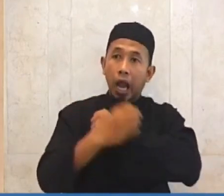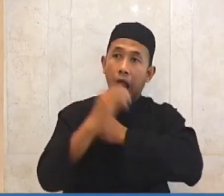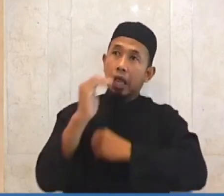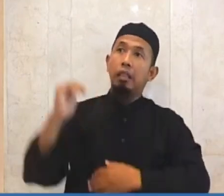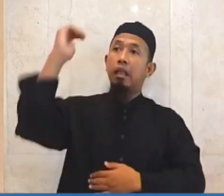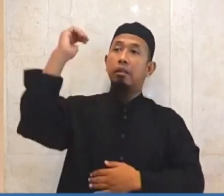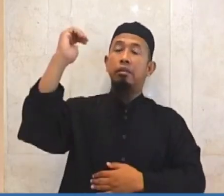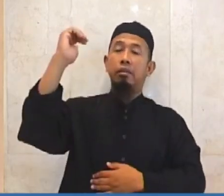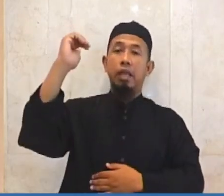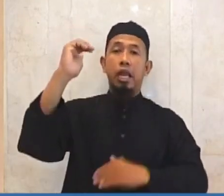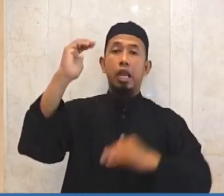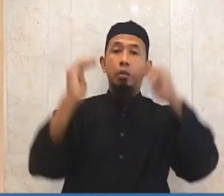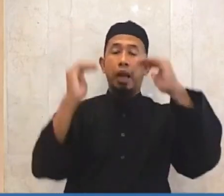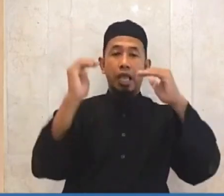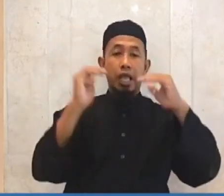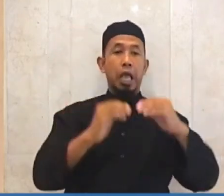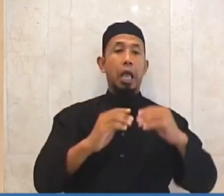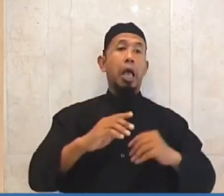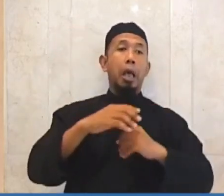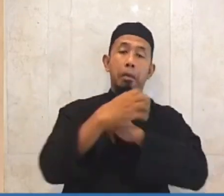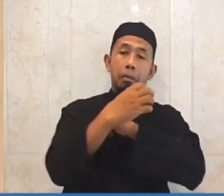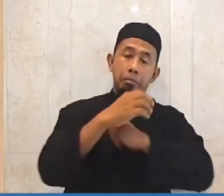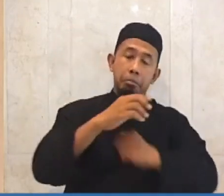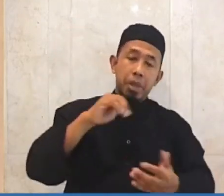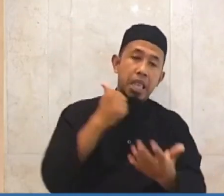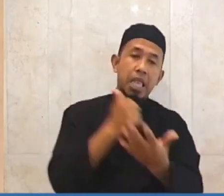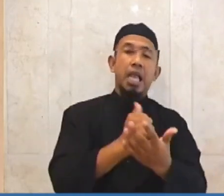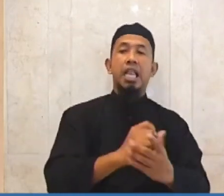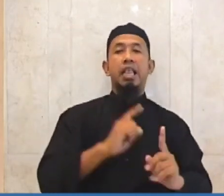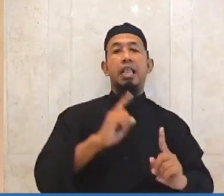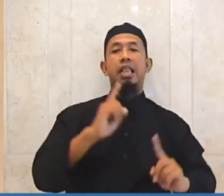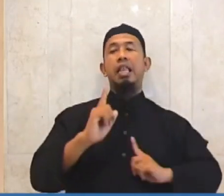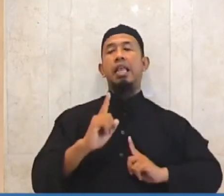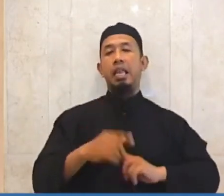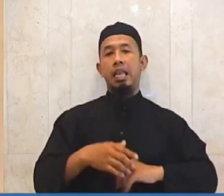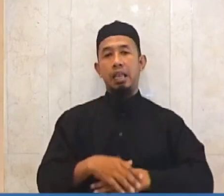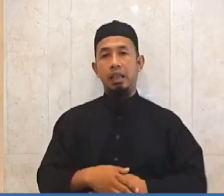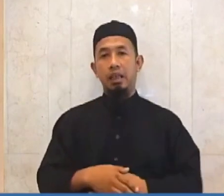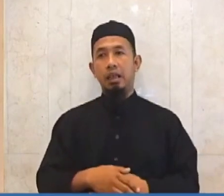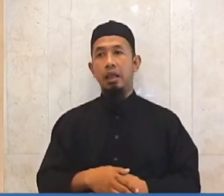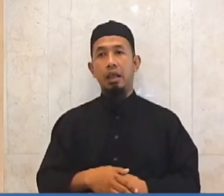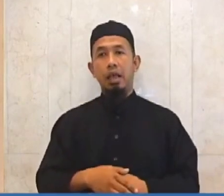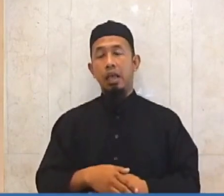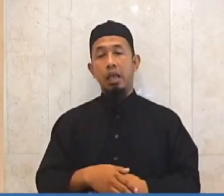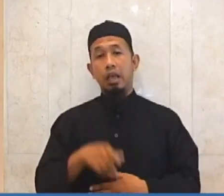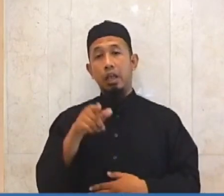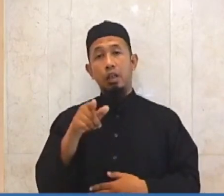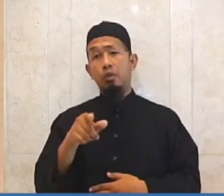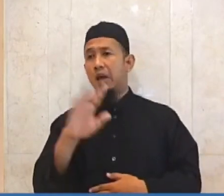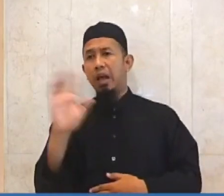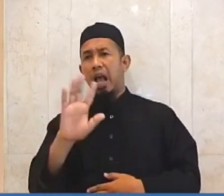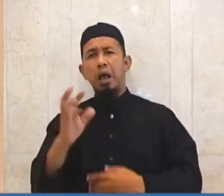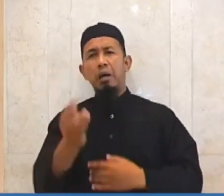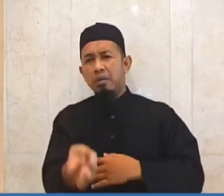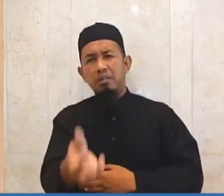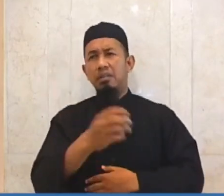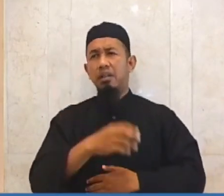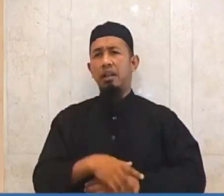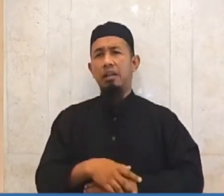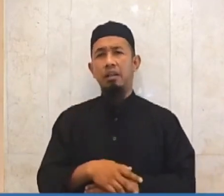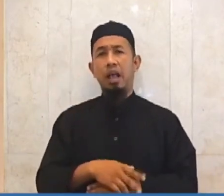golongan Oleh karena itu untuk menjadi Abdi Negara bukanlah sesuatu yang gampang kalau mereka yang mencintai